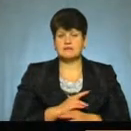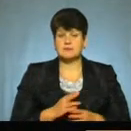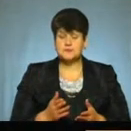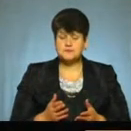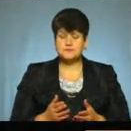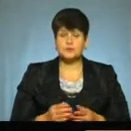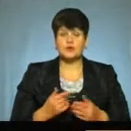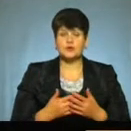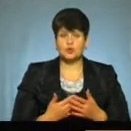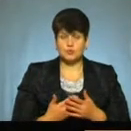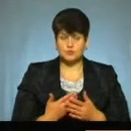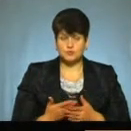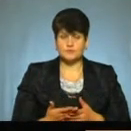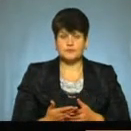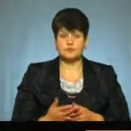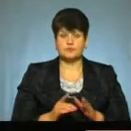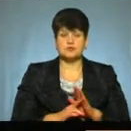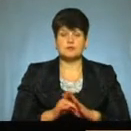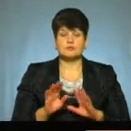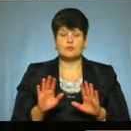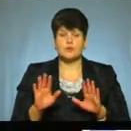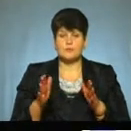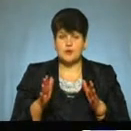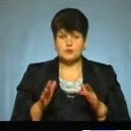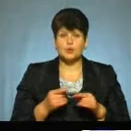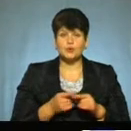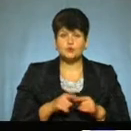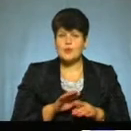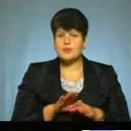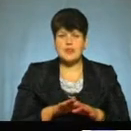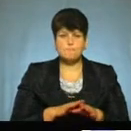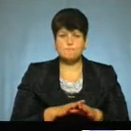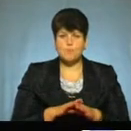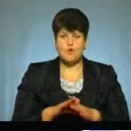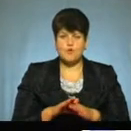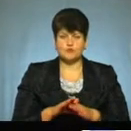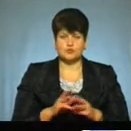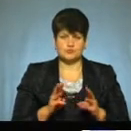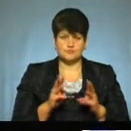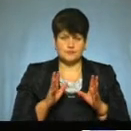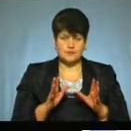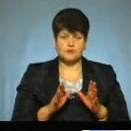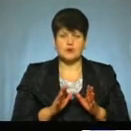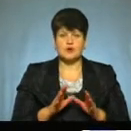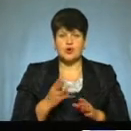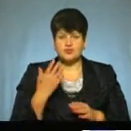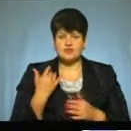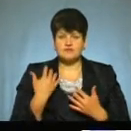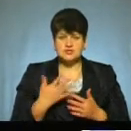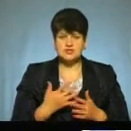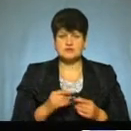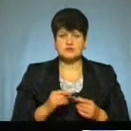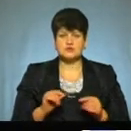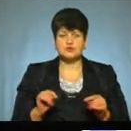Тобто, знову ж таки, наступив момент, оцього неповного, не було притоку повітря, десь наступив момент, коли вже утворився